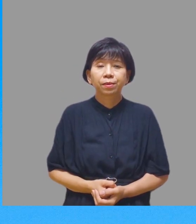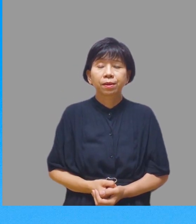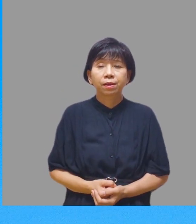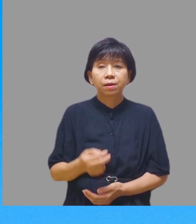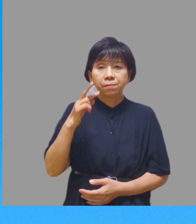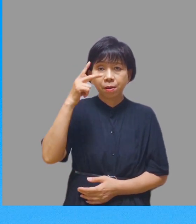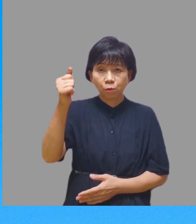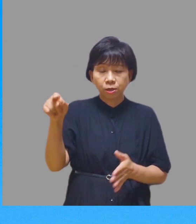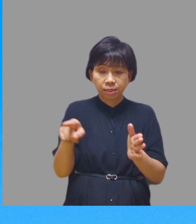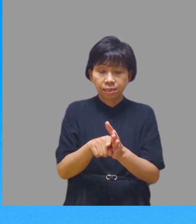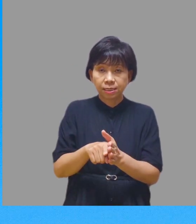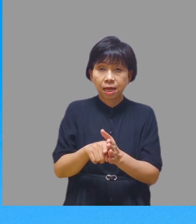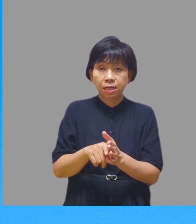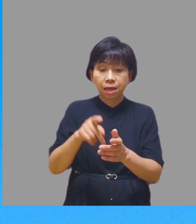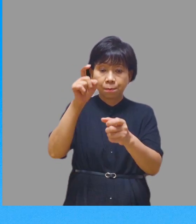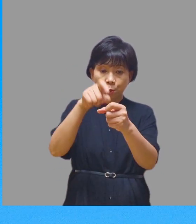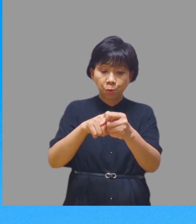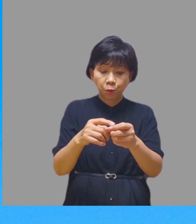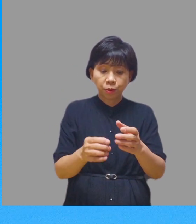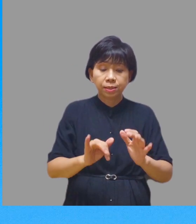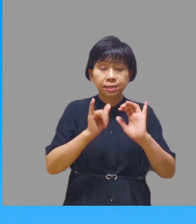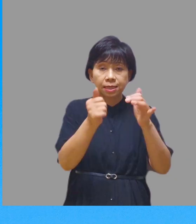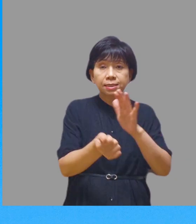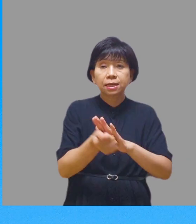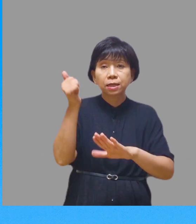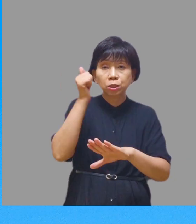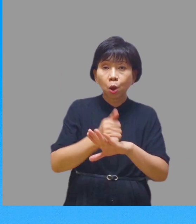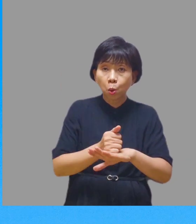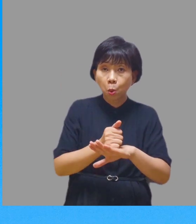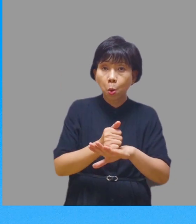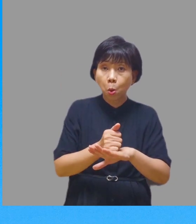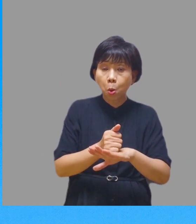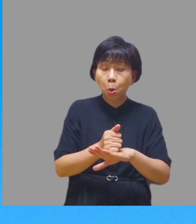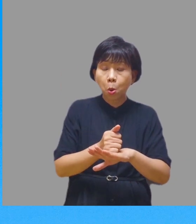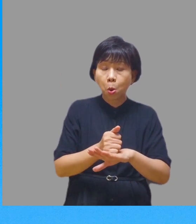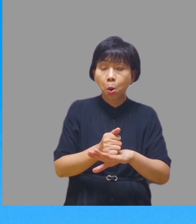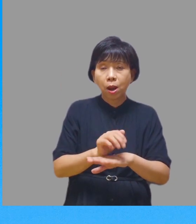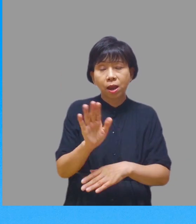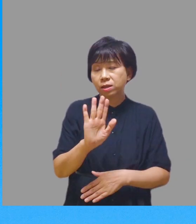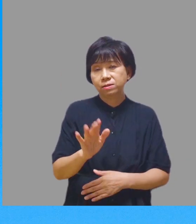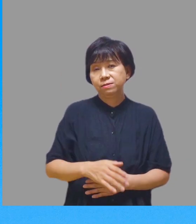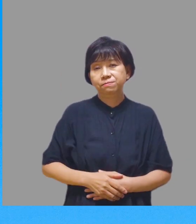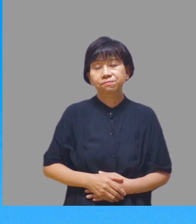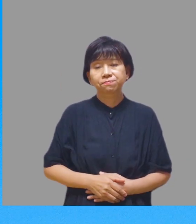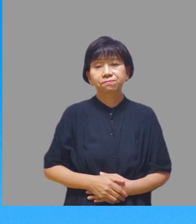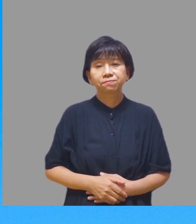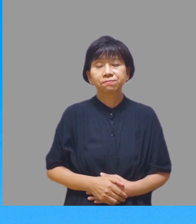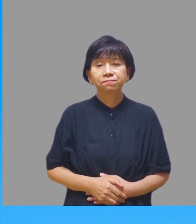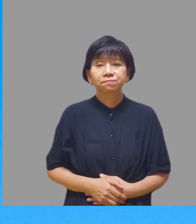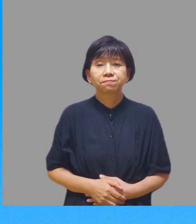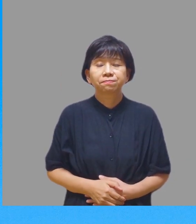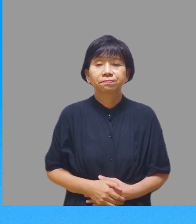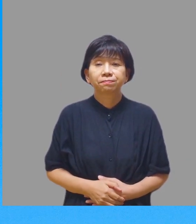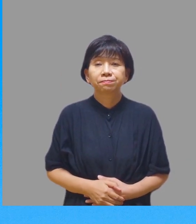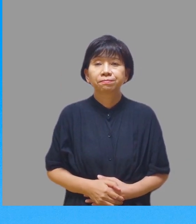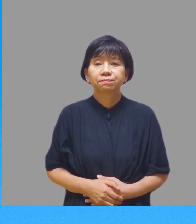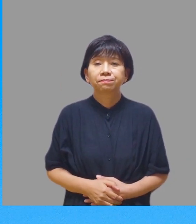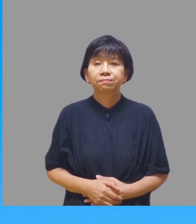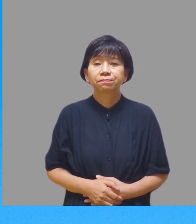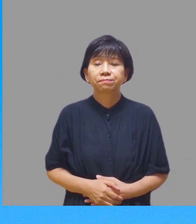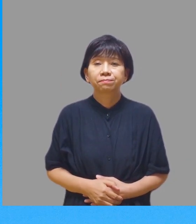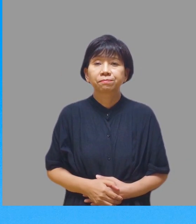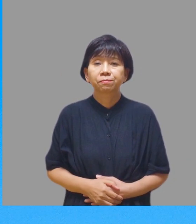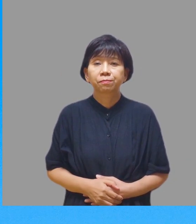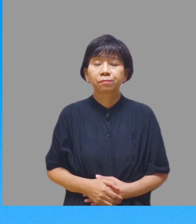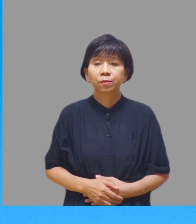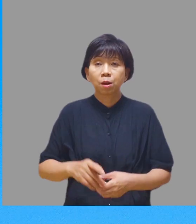바울에게 신앙의 목표는 세상의 성공이나 인간적인 어떤 성취 이런 것이 아니었겠죠. 그가